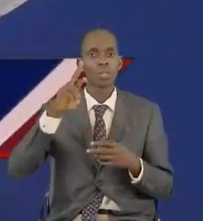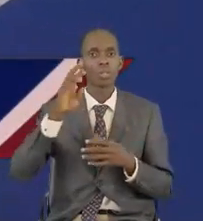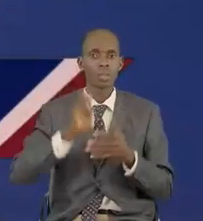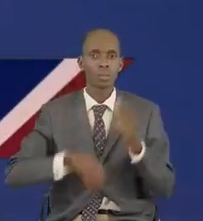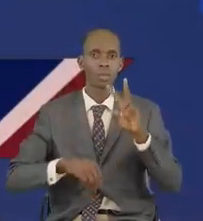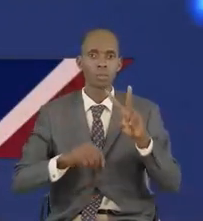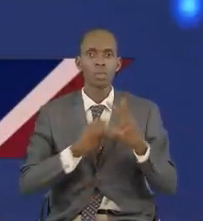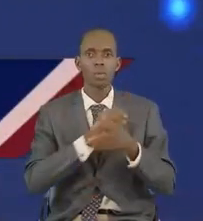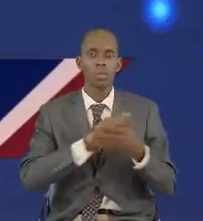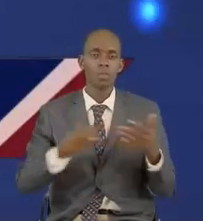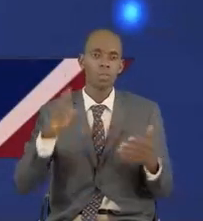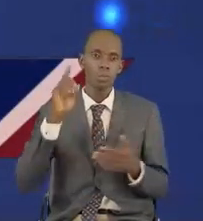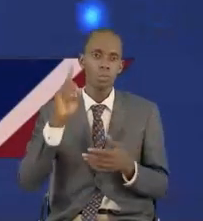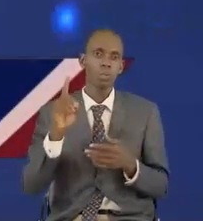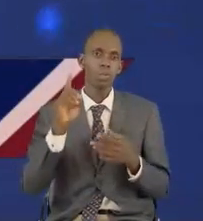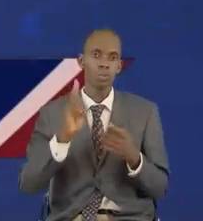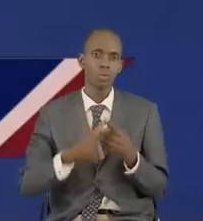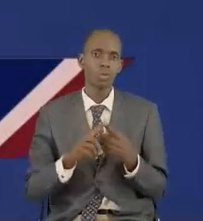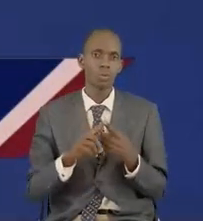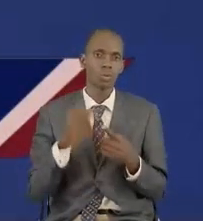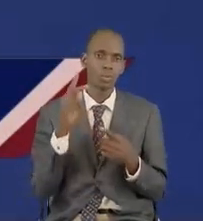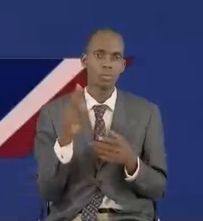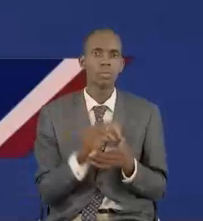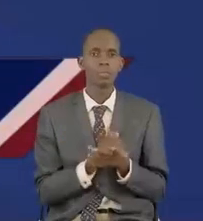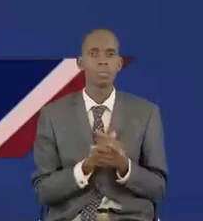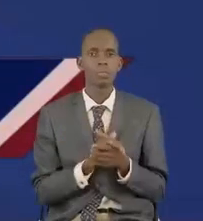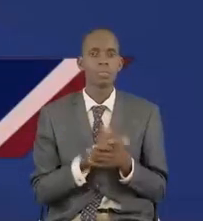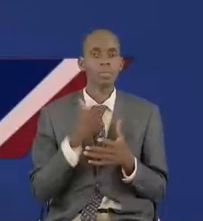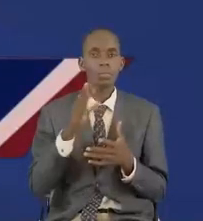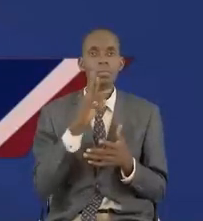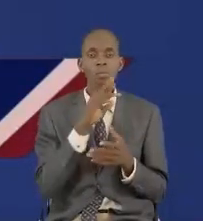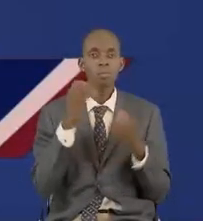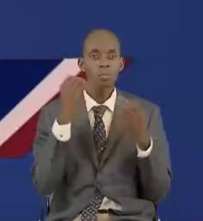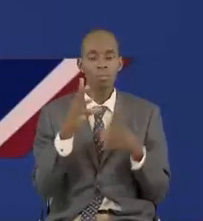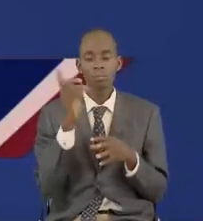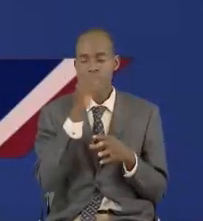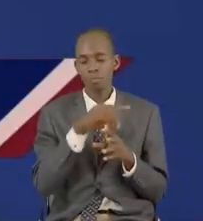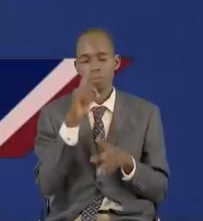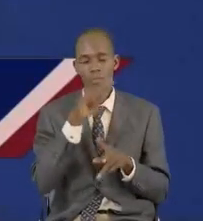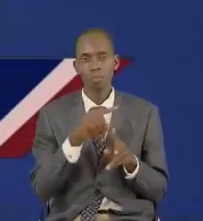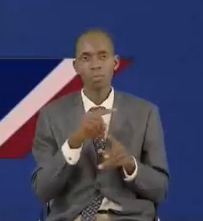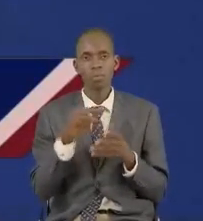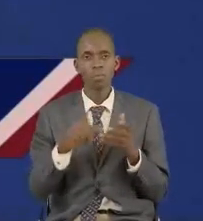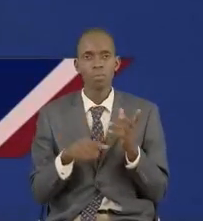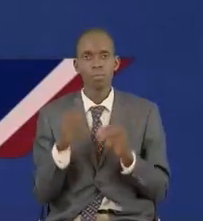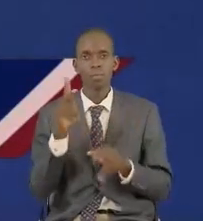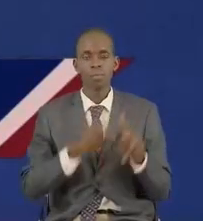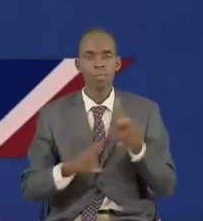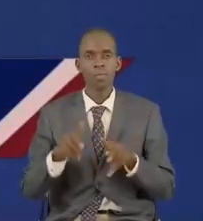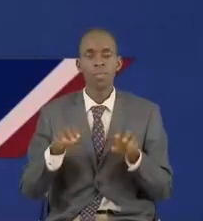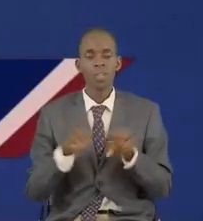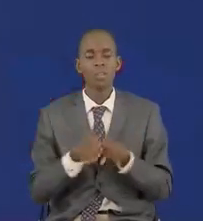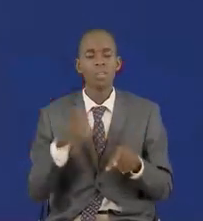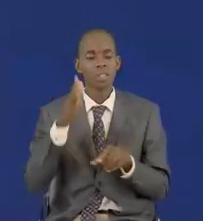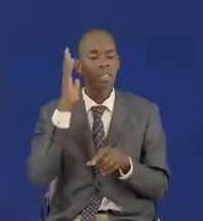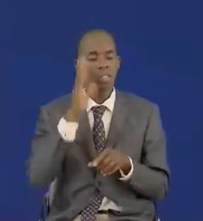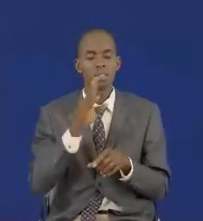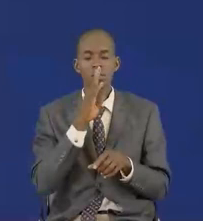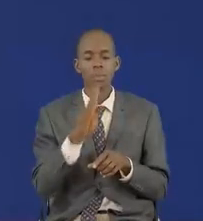deux versets 1 il y a eu parmi le peuple de faux prophètes il y aura de même